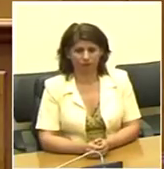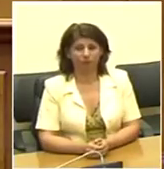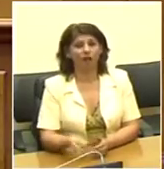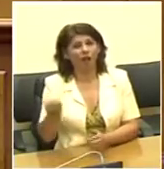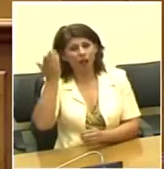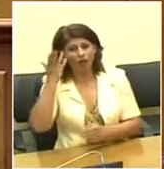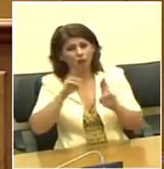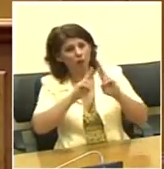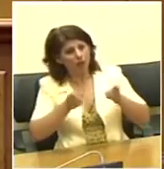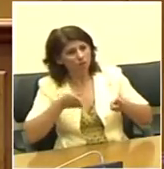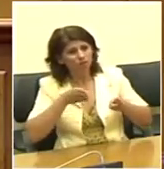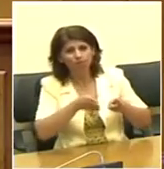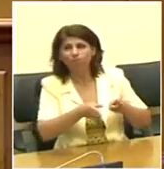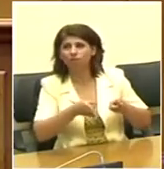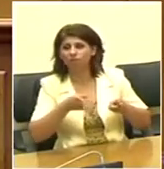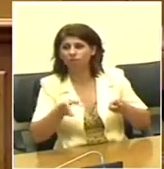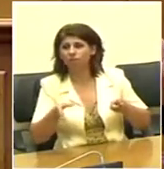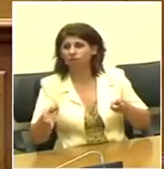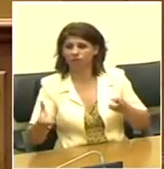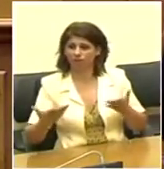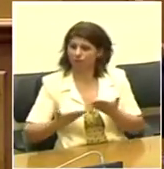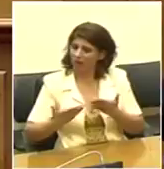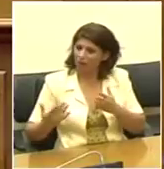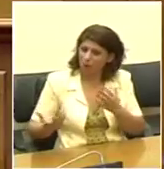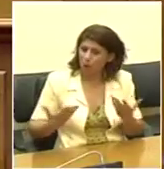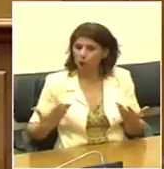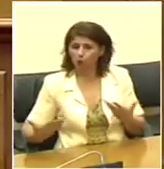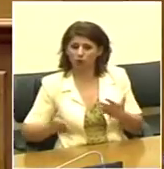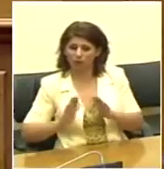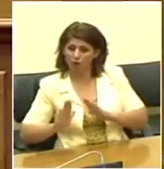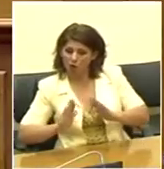μαγαζιά και την περιποιούνται, τη φροντίζουν όλοι